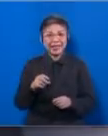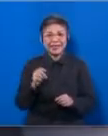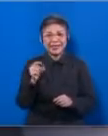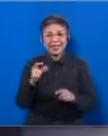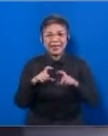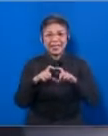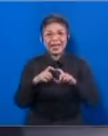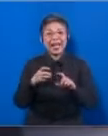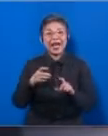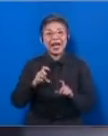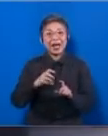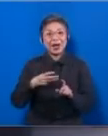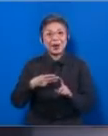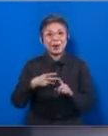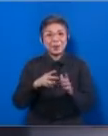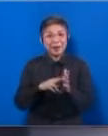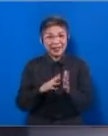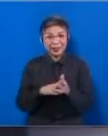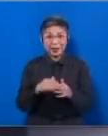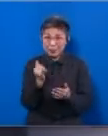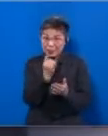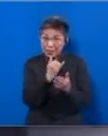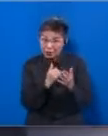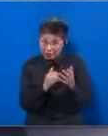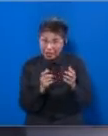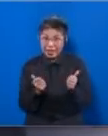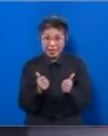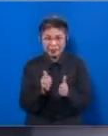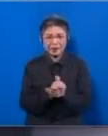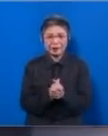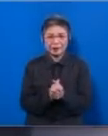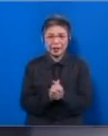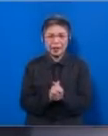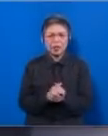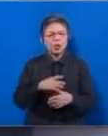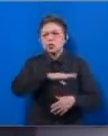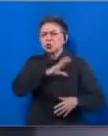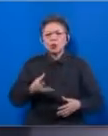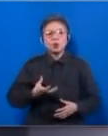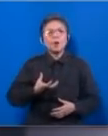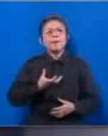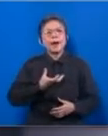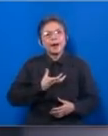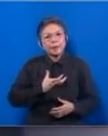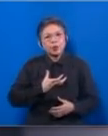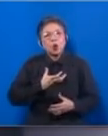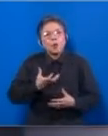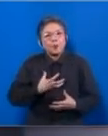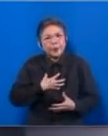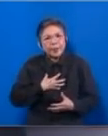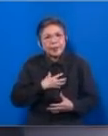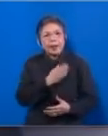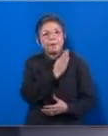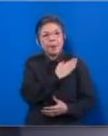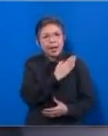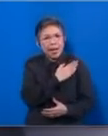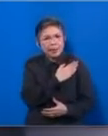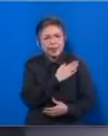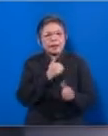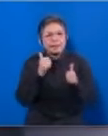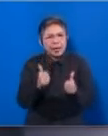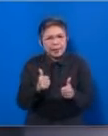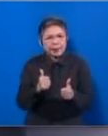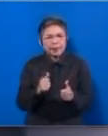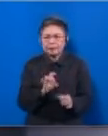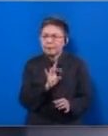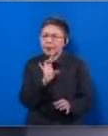bisa membuat desain yang sangat luar biasa. Betul, jadi ya mereka punya bakat lah ya, punya kelebihan yang masing-masing. Kita tidak perlu melihat kekurangan